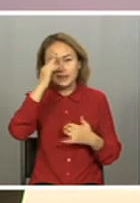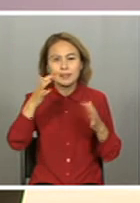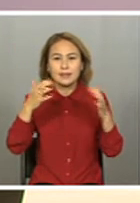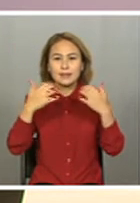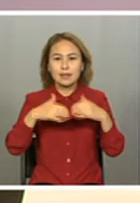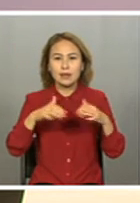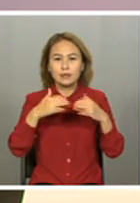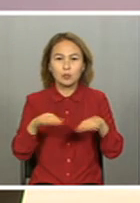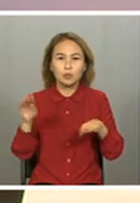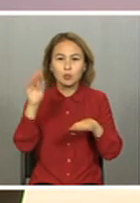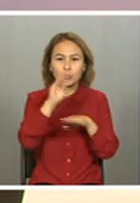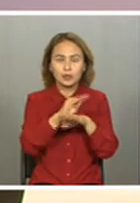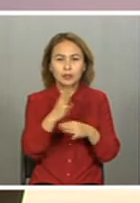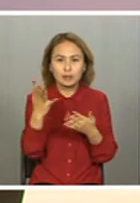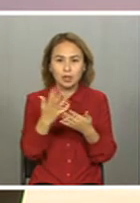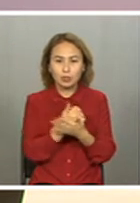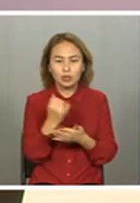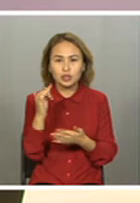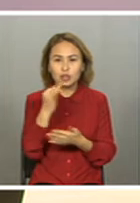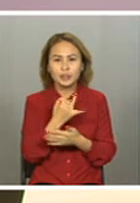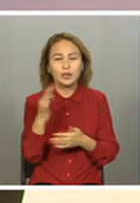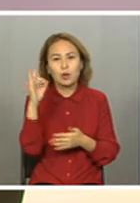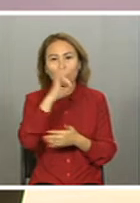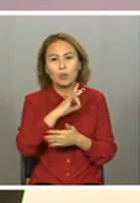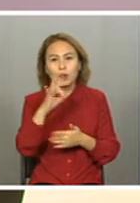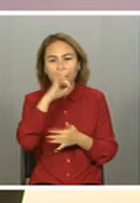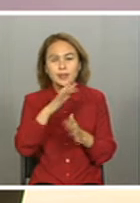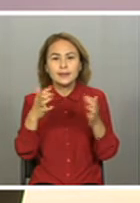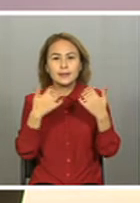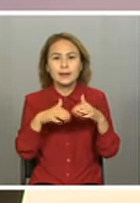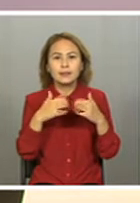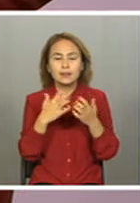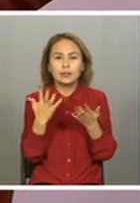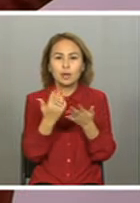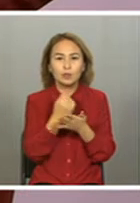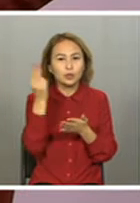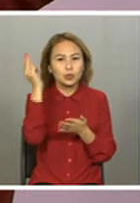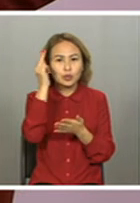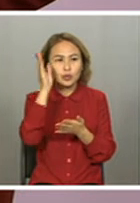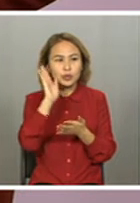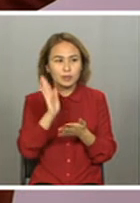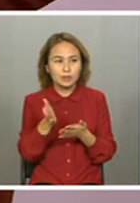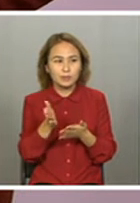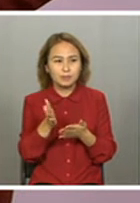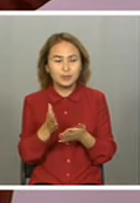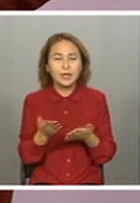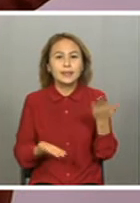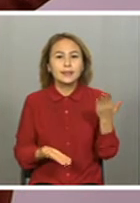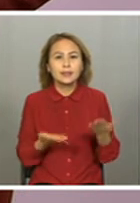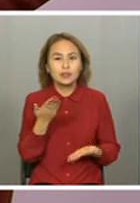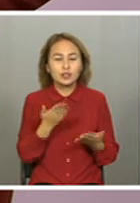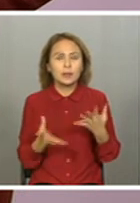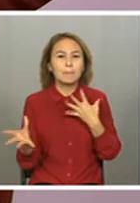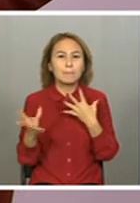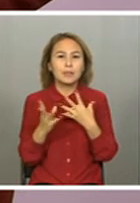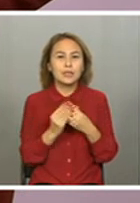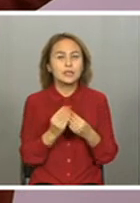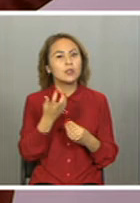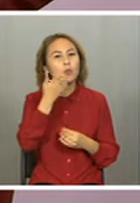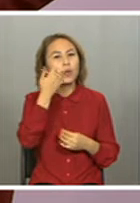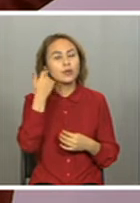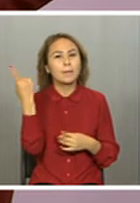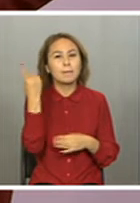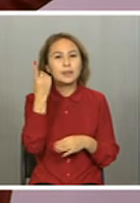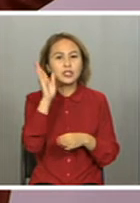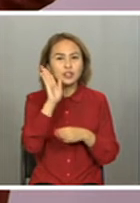бөлігін табуды және бөлігі бойынша санды табуды үйренеміз. Ендеше бірлесе отырып, бірінші